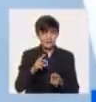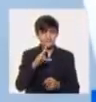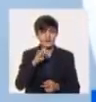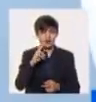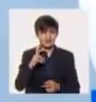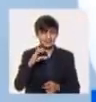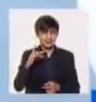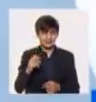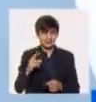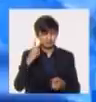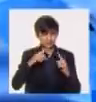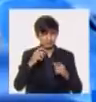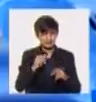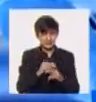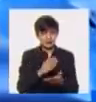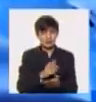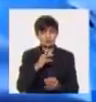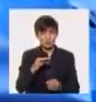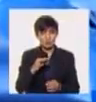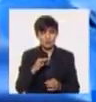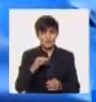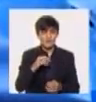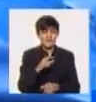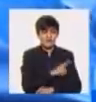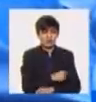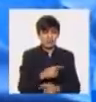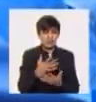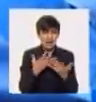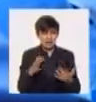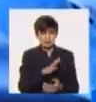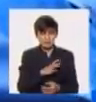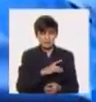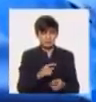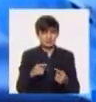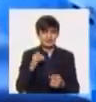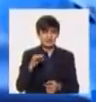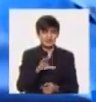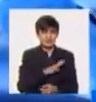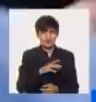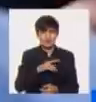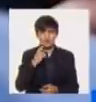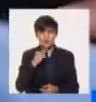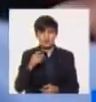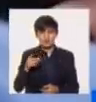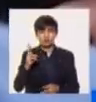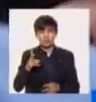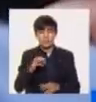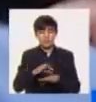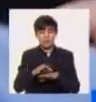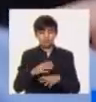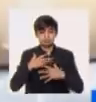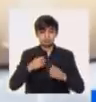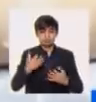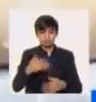вакцины. Но пока ее нет, врачи применяют разные способы лечения. И один из них – использования компонентов крови уже переболевших